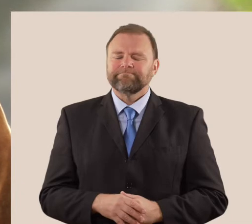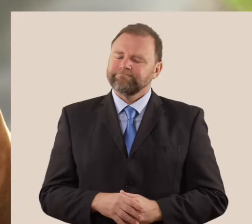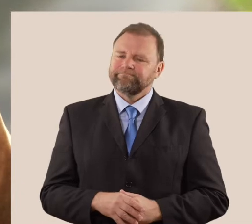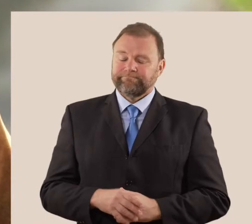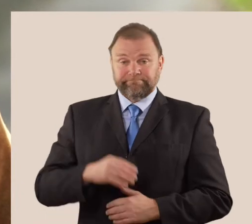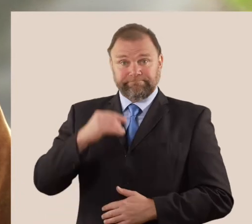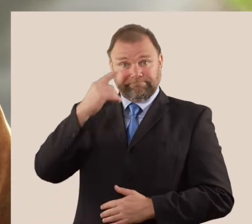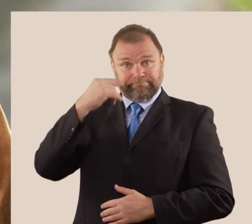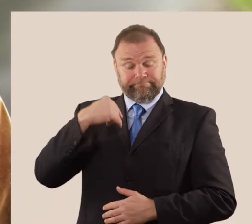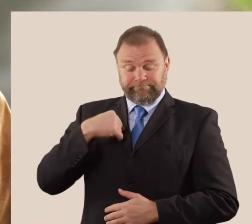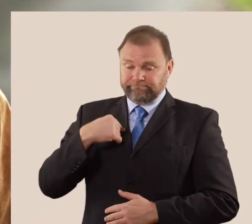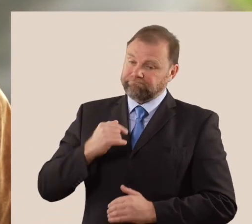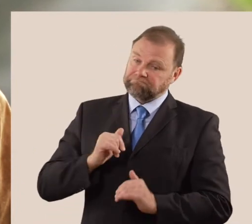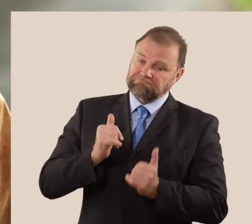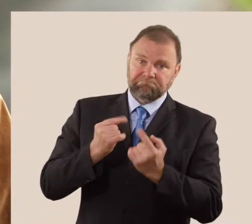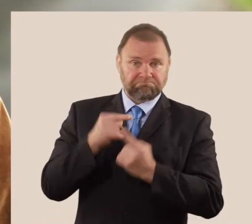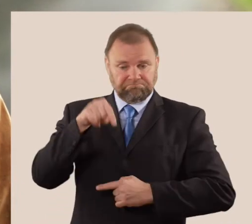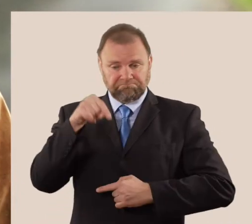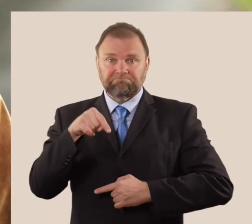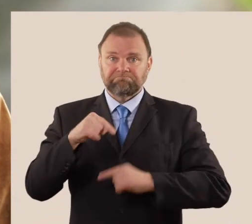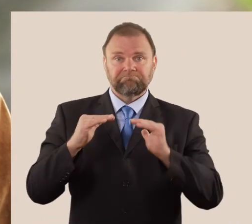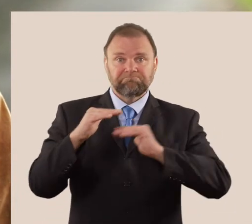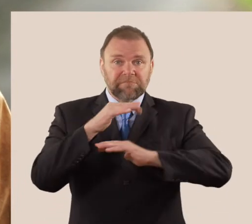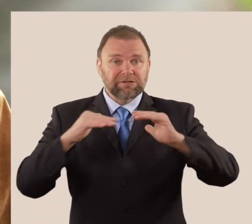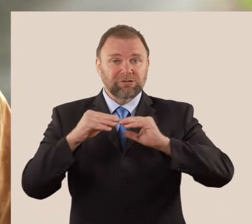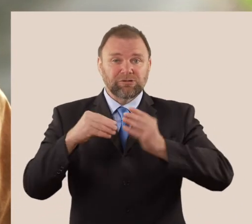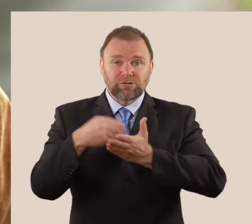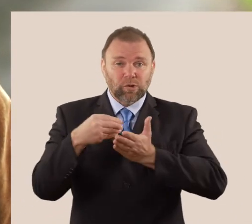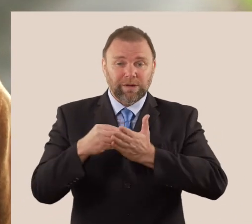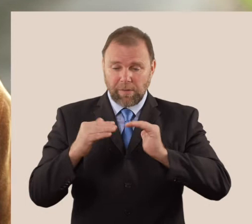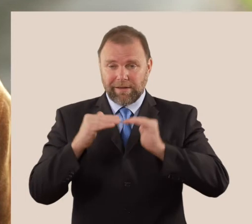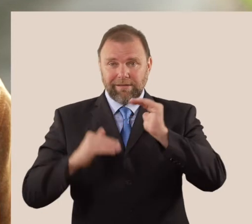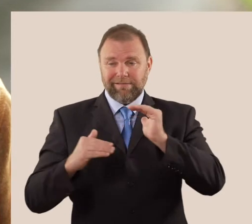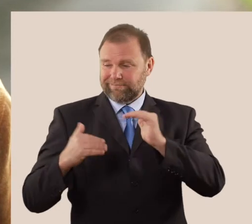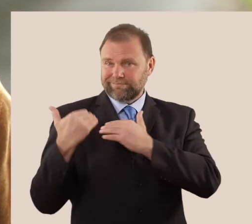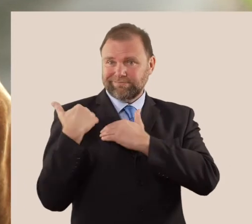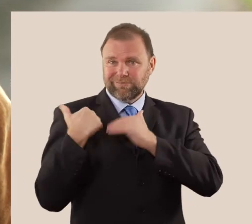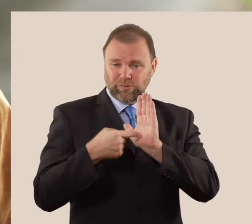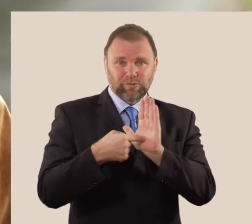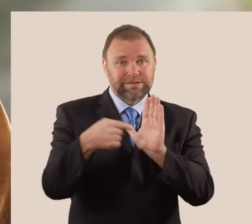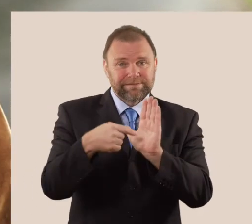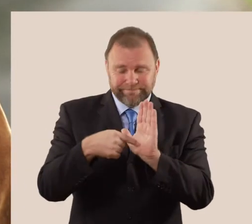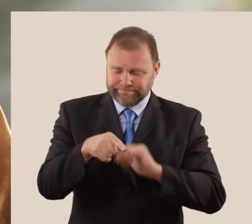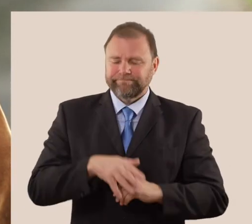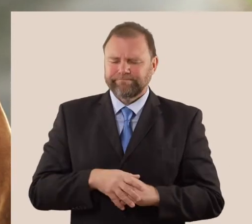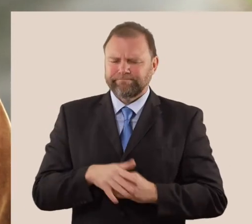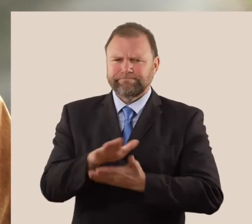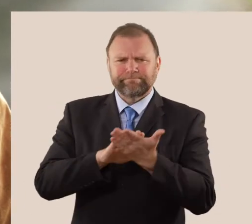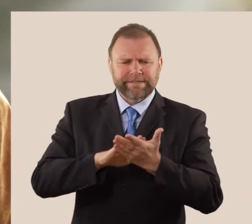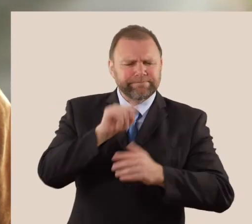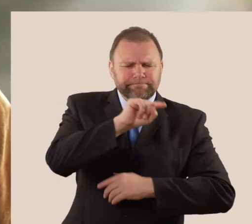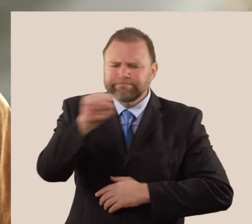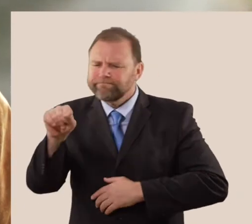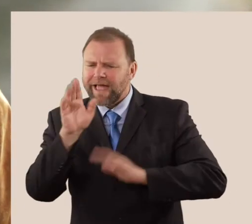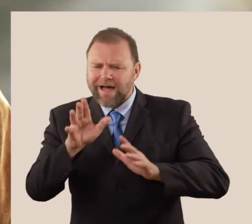Dwi'n meddwl y peth da am y syniad yma ydy mi wneith o wneud asiantaethau lleol i edrych